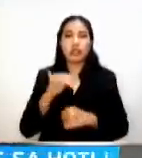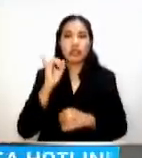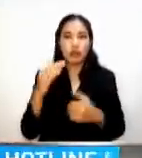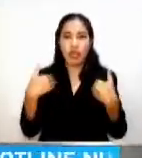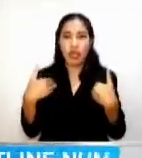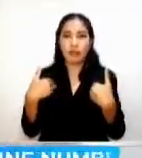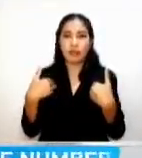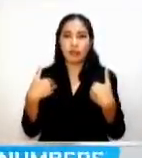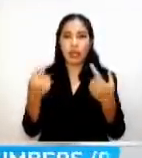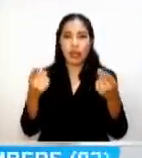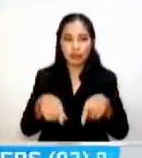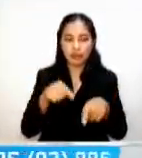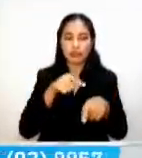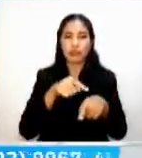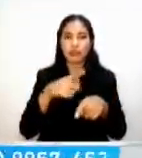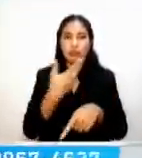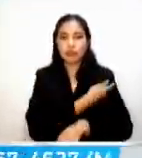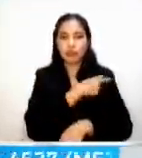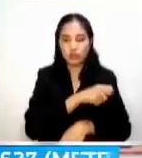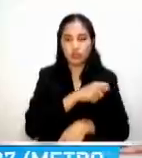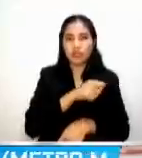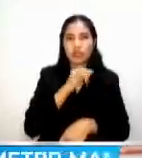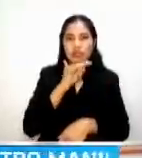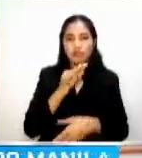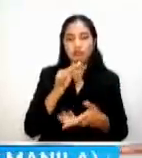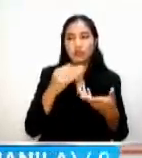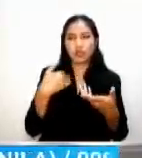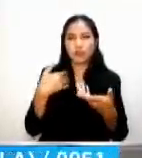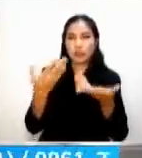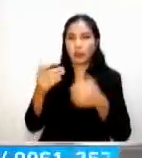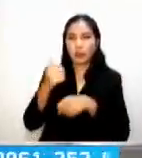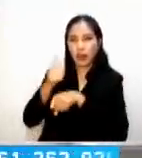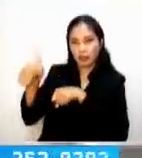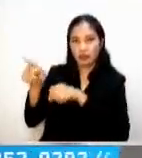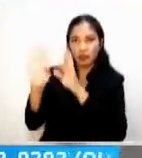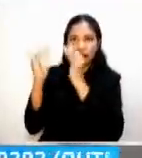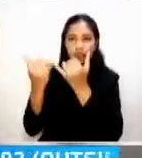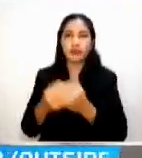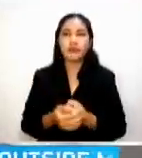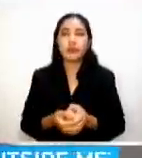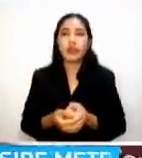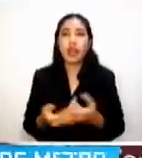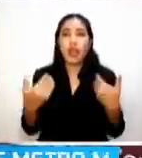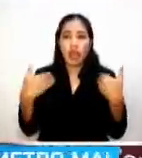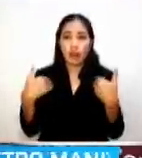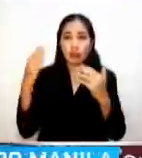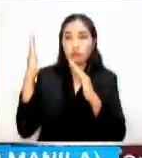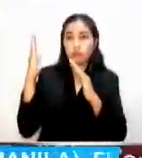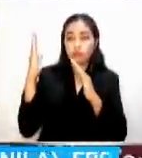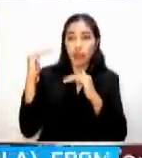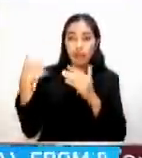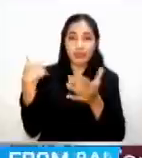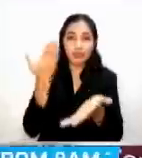sa Sinopharm. Sa buwang ito, una nang inaasahan ng 2 milyong bakuna mula sa Sinovac at Gamaleya ng Russia. Sabi ni